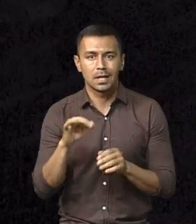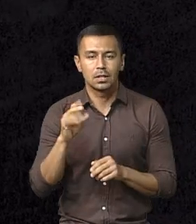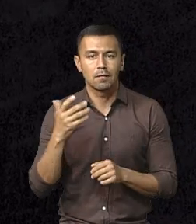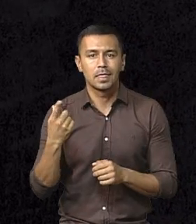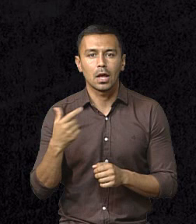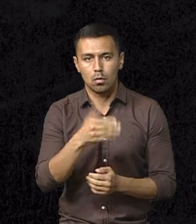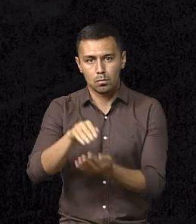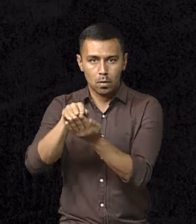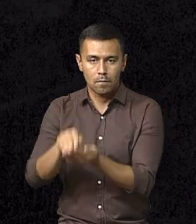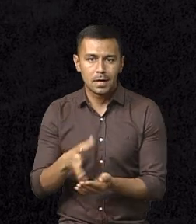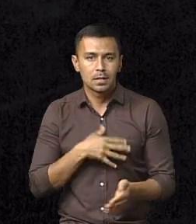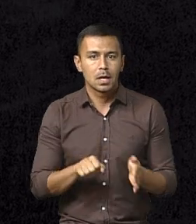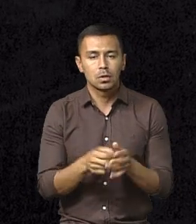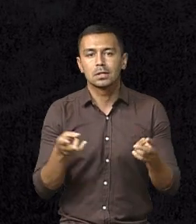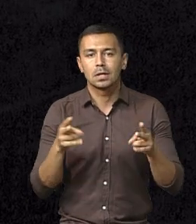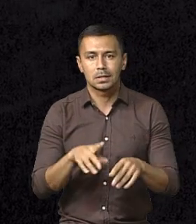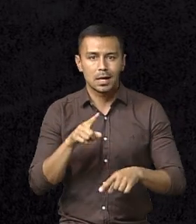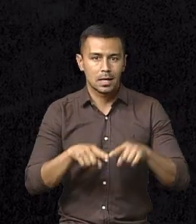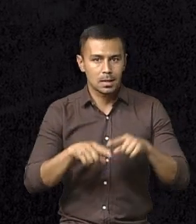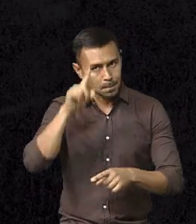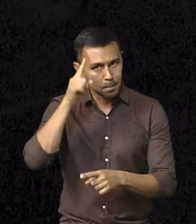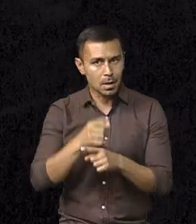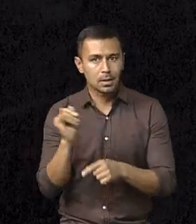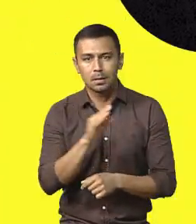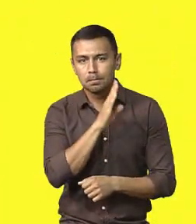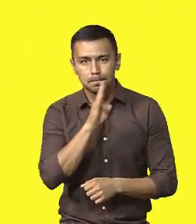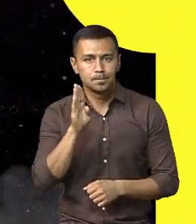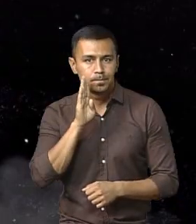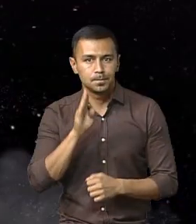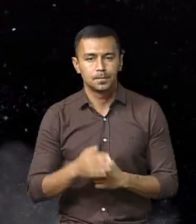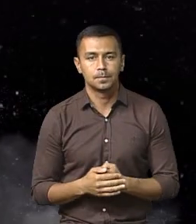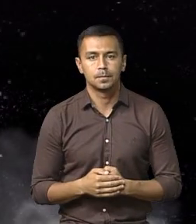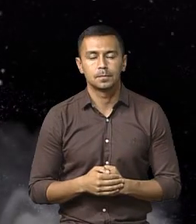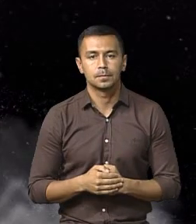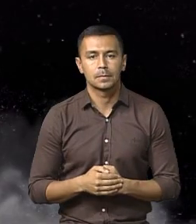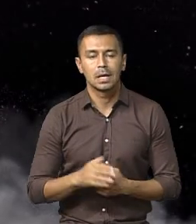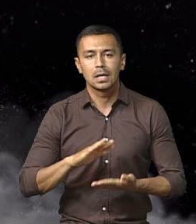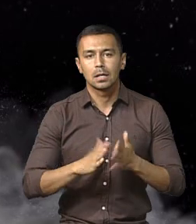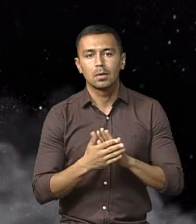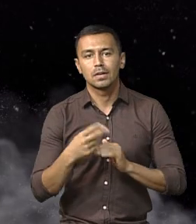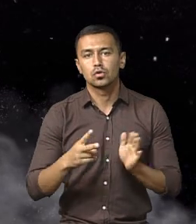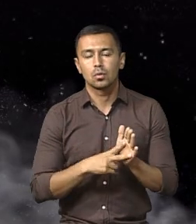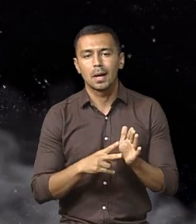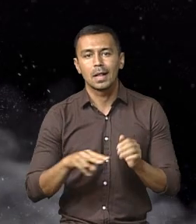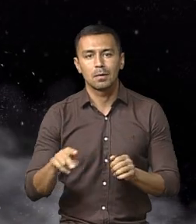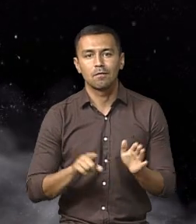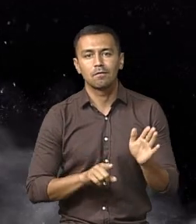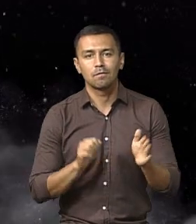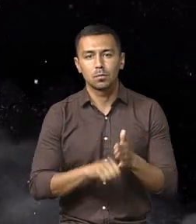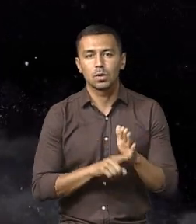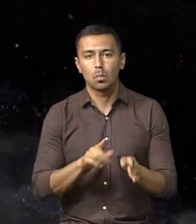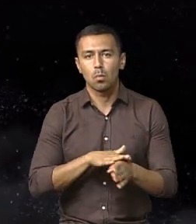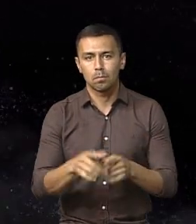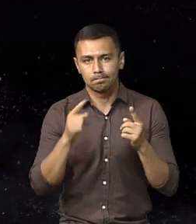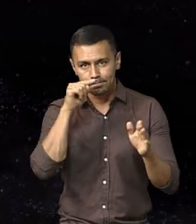його поховали. У загиблого залишились рідний брат та матір. Станом на 27 липня від початку повномасштабного